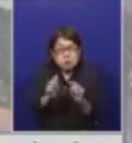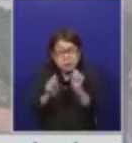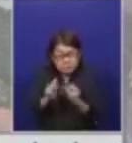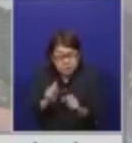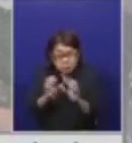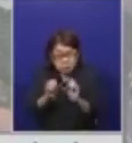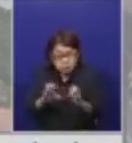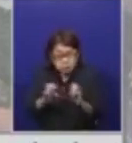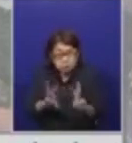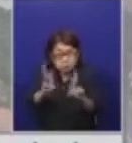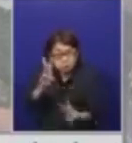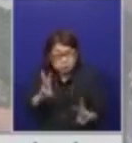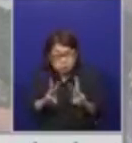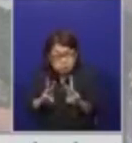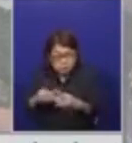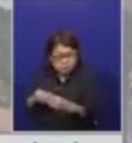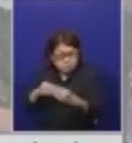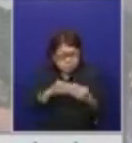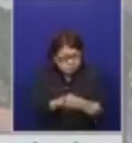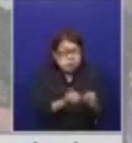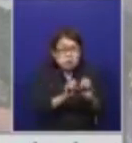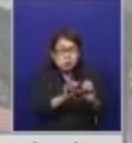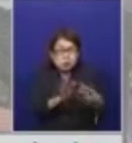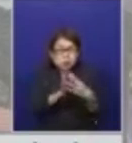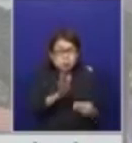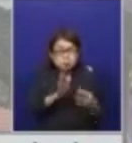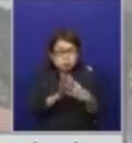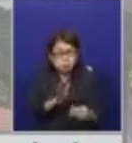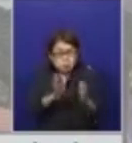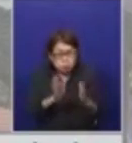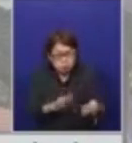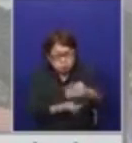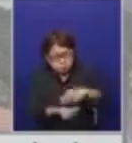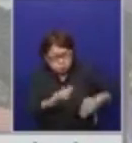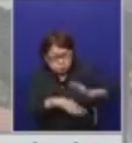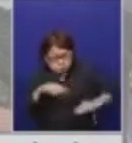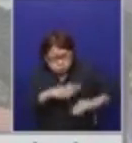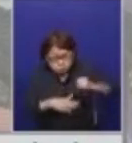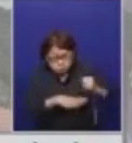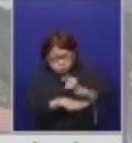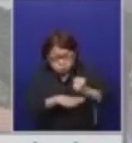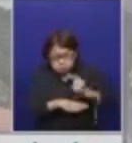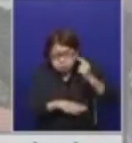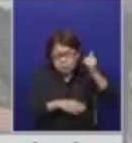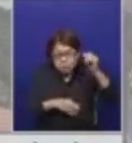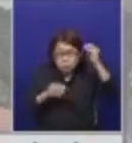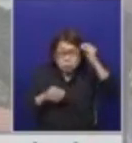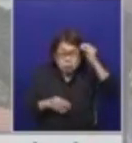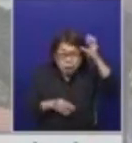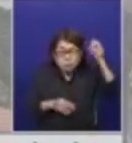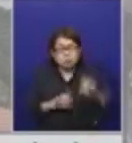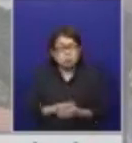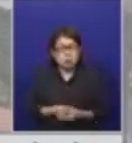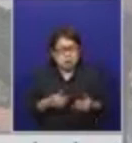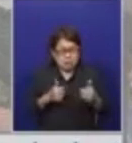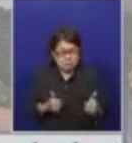าช่วยในการบ่มเพาะนักธุรกิจนะครับผมว่าเป็นการวินวินทั้งคู่ทั้งเอกชนทั้งวิ